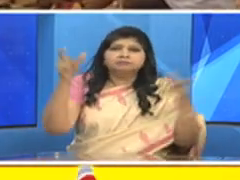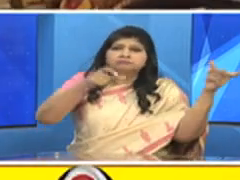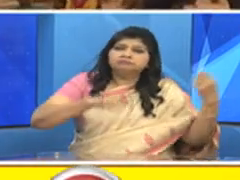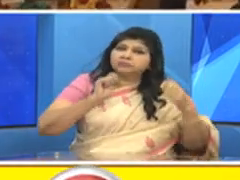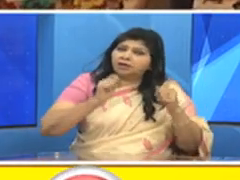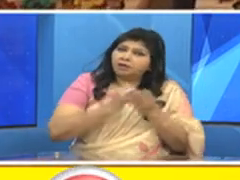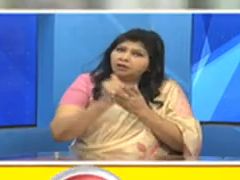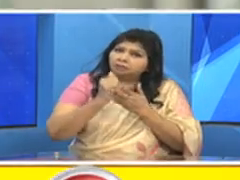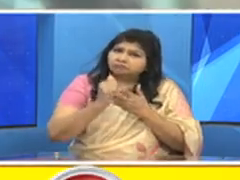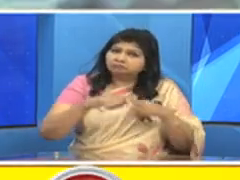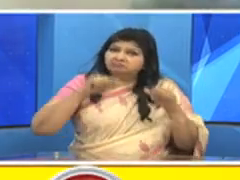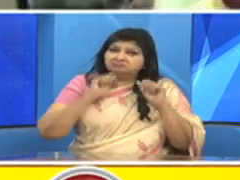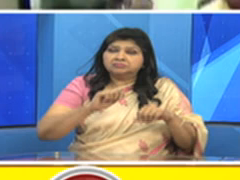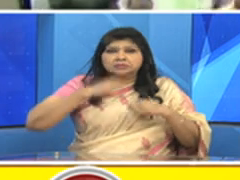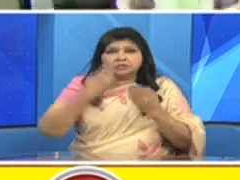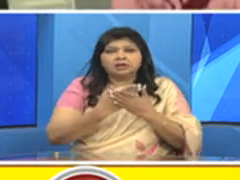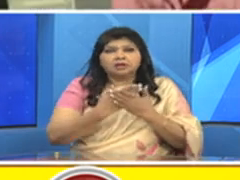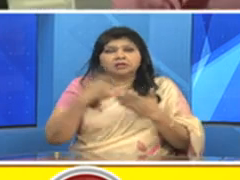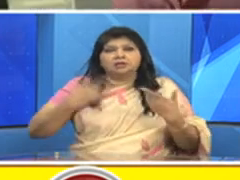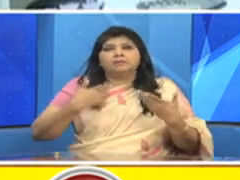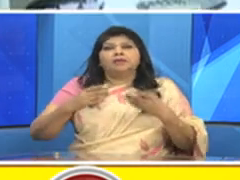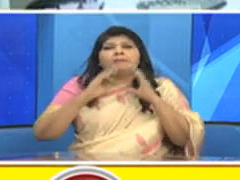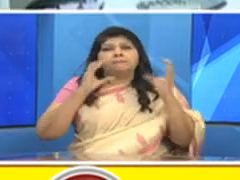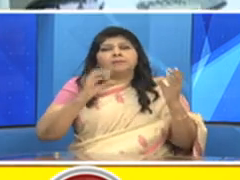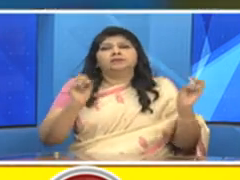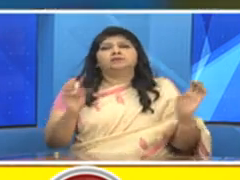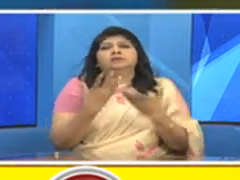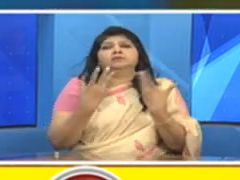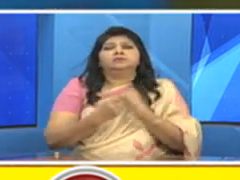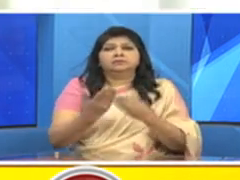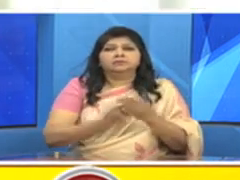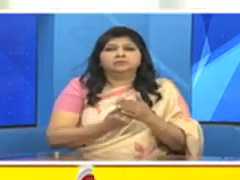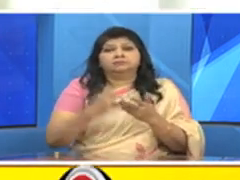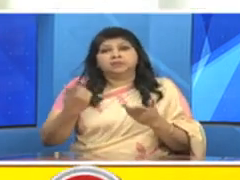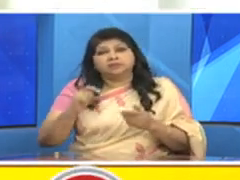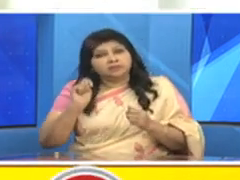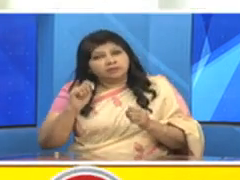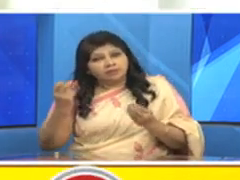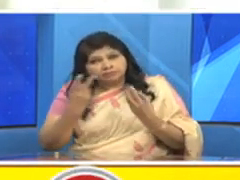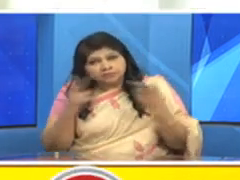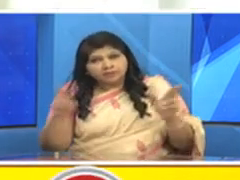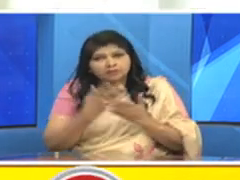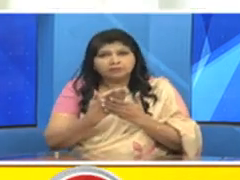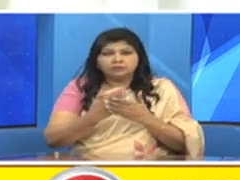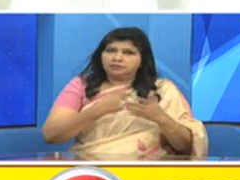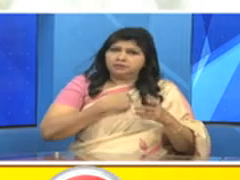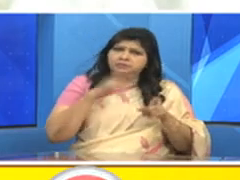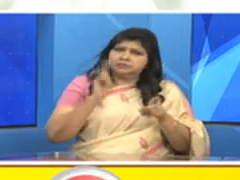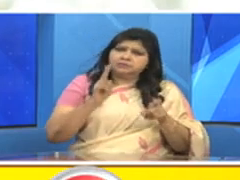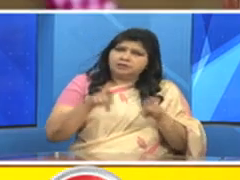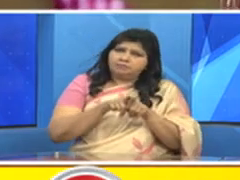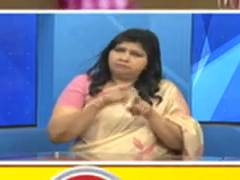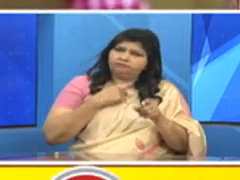असाधारण प्रयासों पर हमें चर्चा करने का अवसर मिलता है। किसी ने करके दिखाया है तो क्या हम भी कर सकते